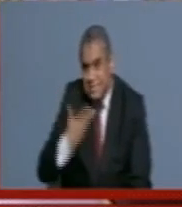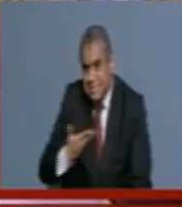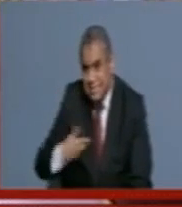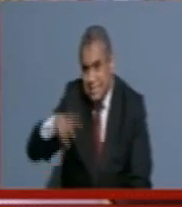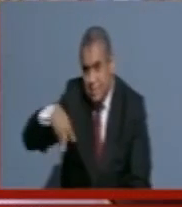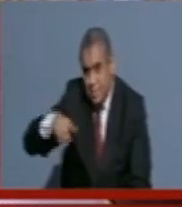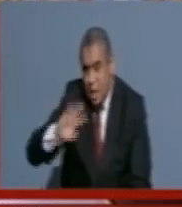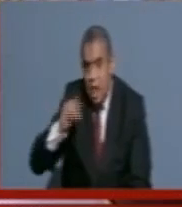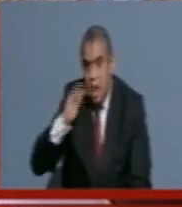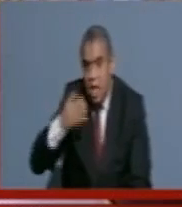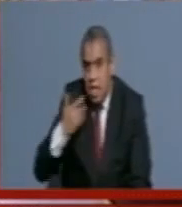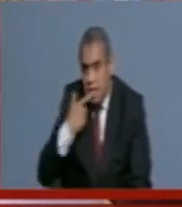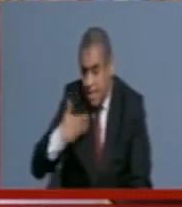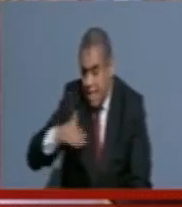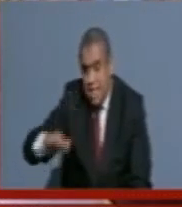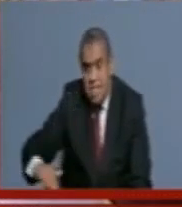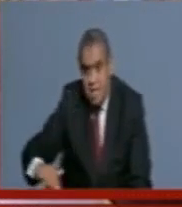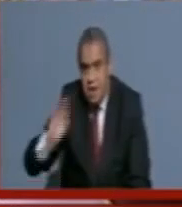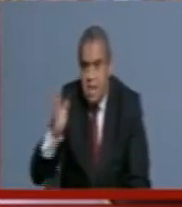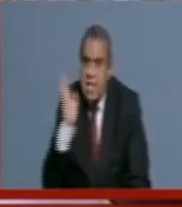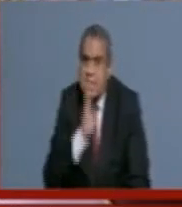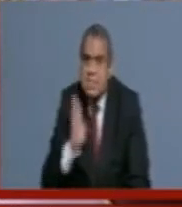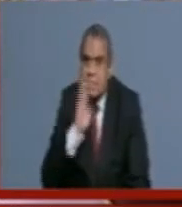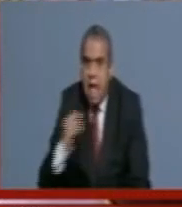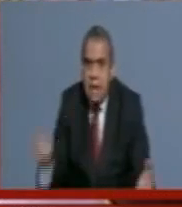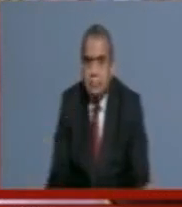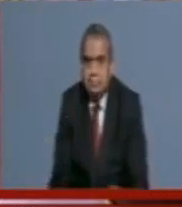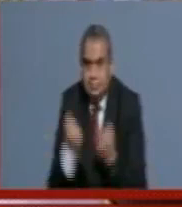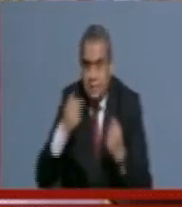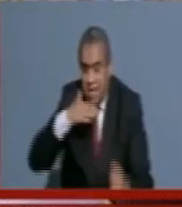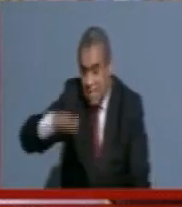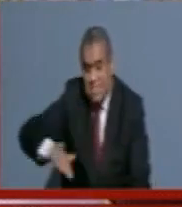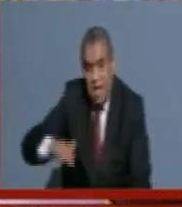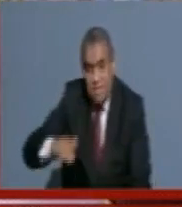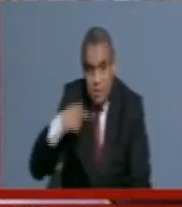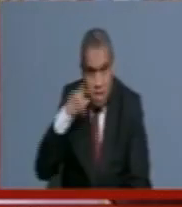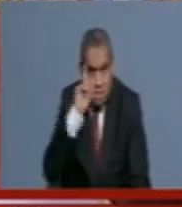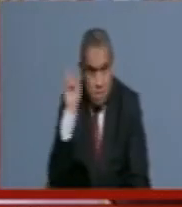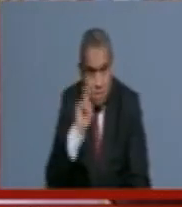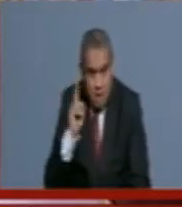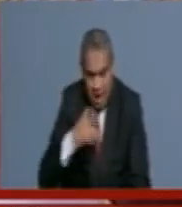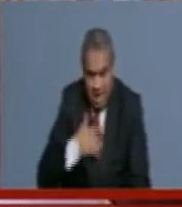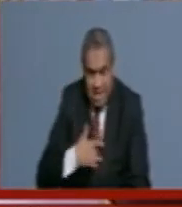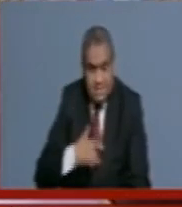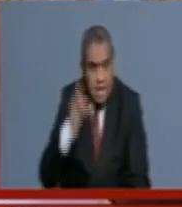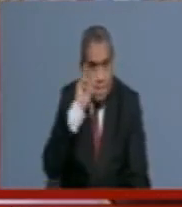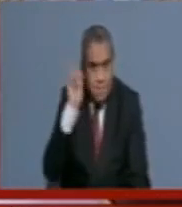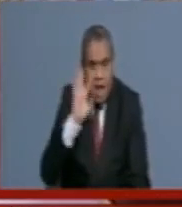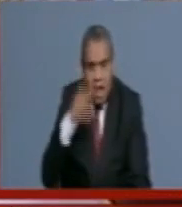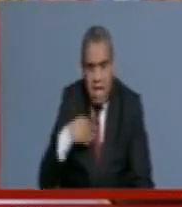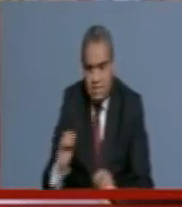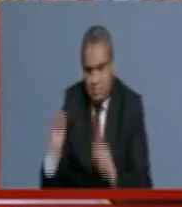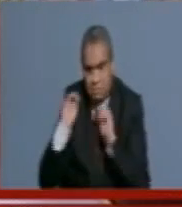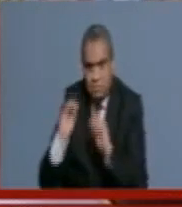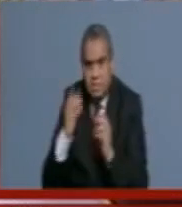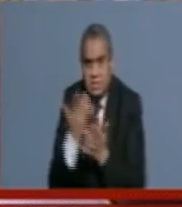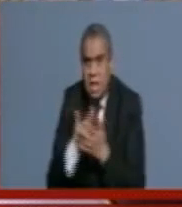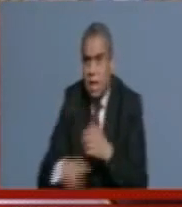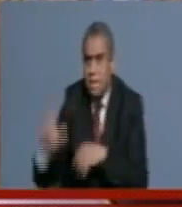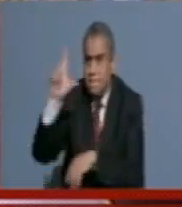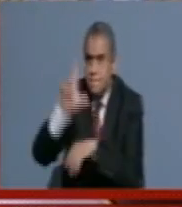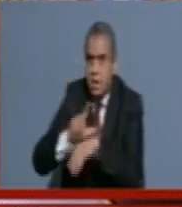اللي هيبلغ 18 سنة، عايز انمي فيه احساسه بالمسؤولية وبحقه في مباشرة حقوق